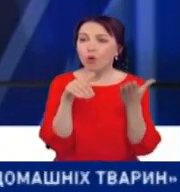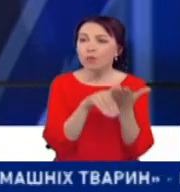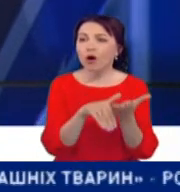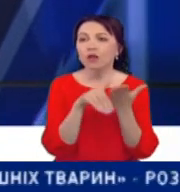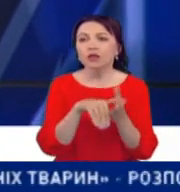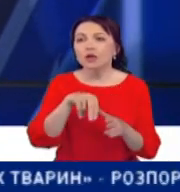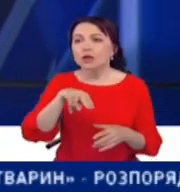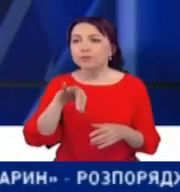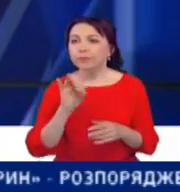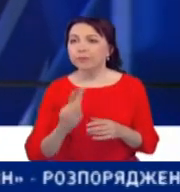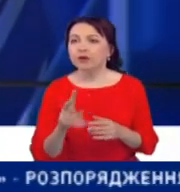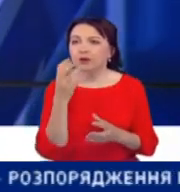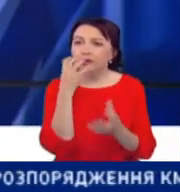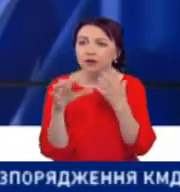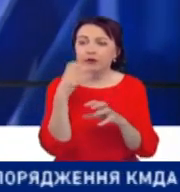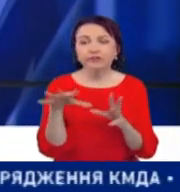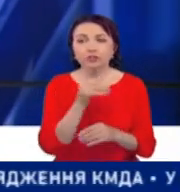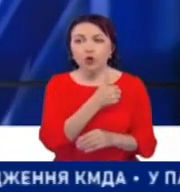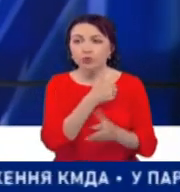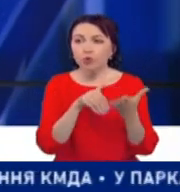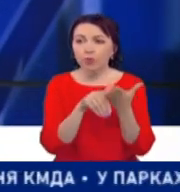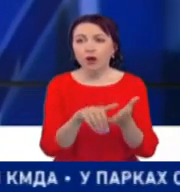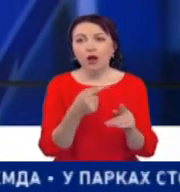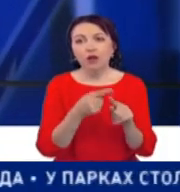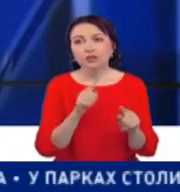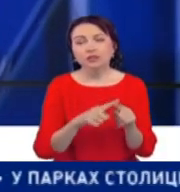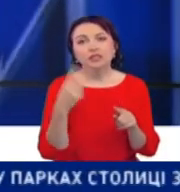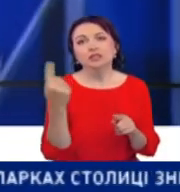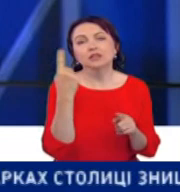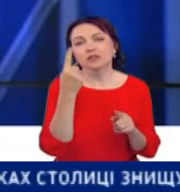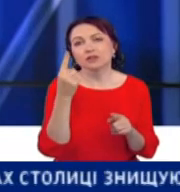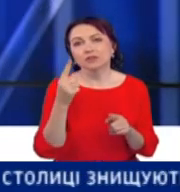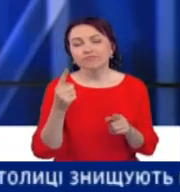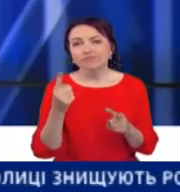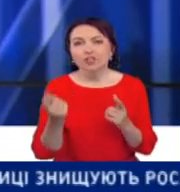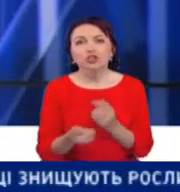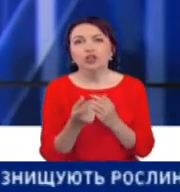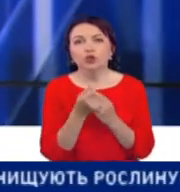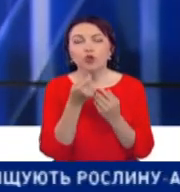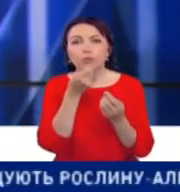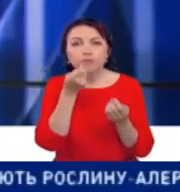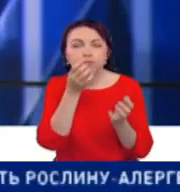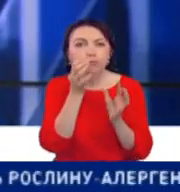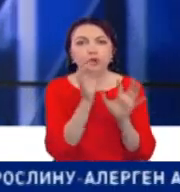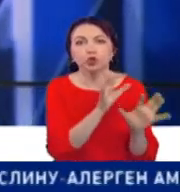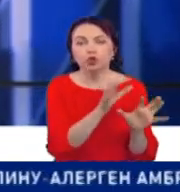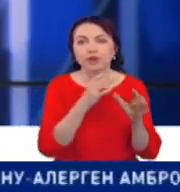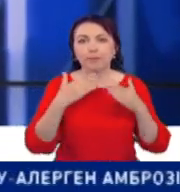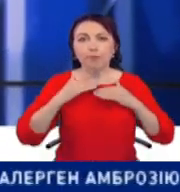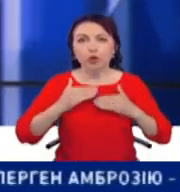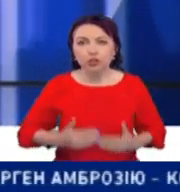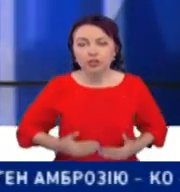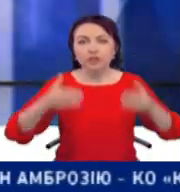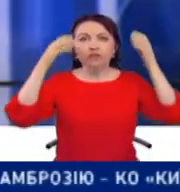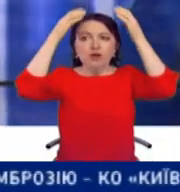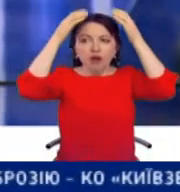був такий. Коли так, пік, коли, да, це коли, єдиний взагалі був. Да, взагалі єдиний. Єдине, як кажуть, джерело постачання туди і бронежилетів, і касок,